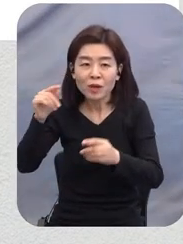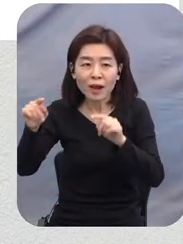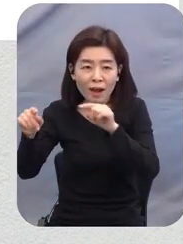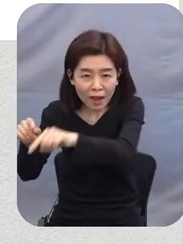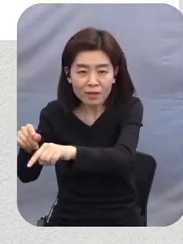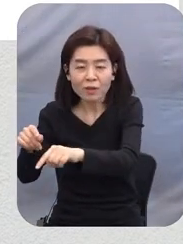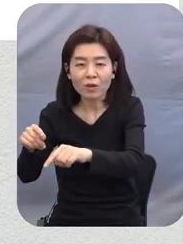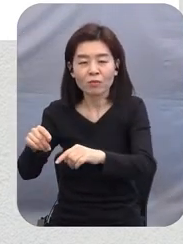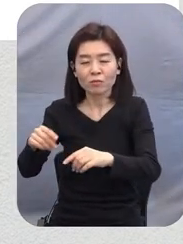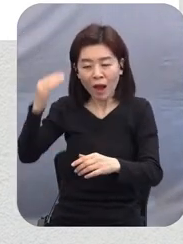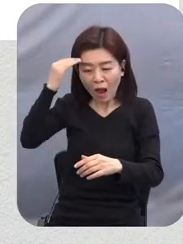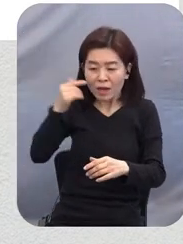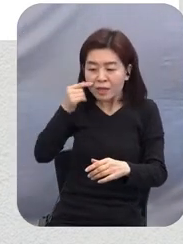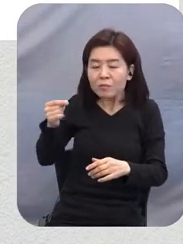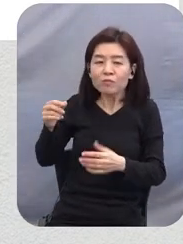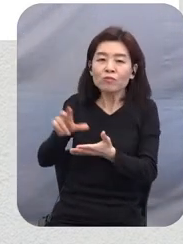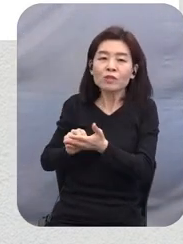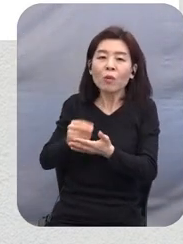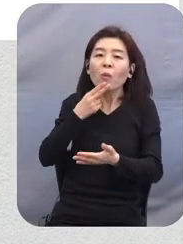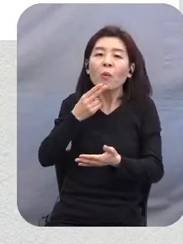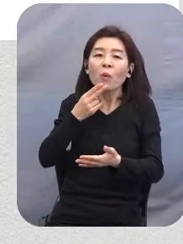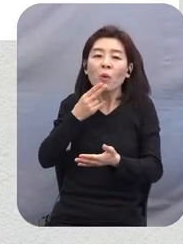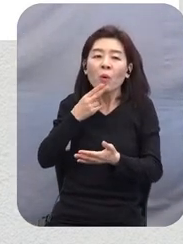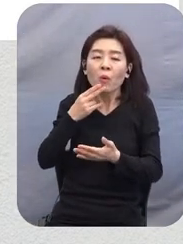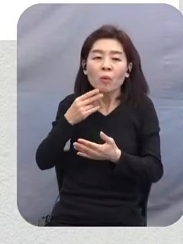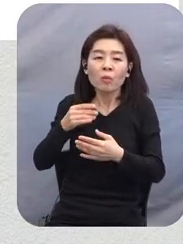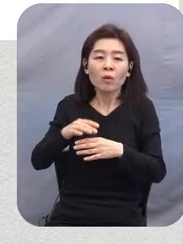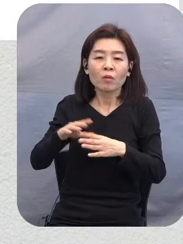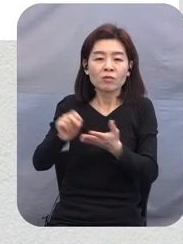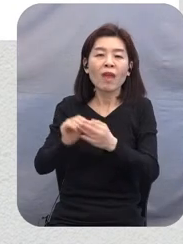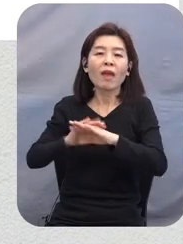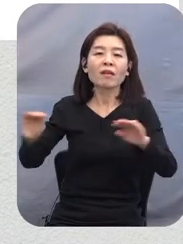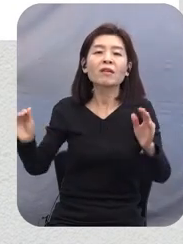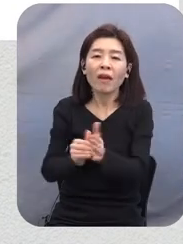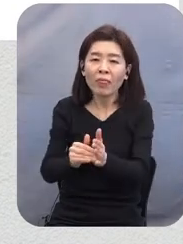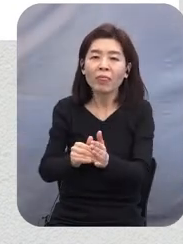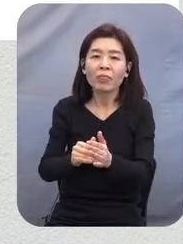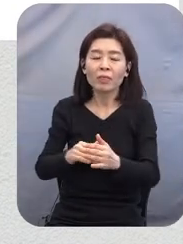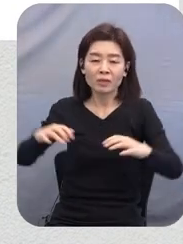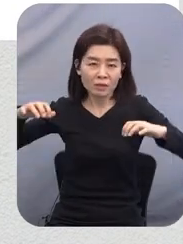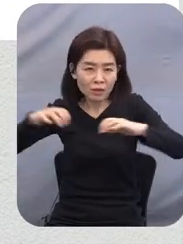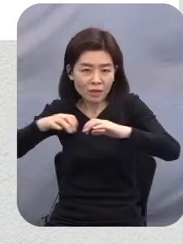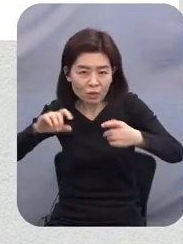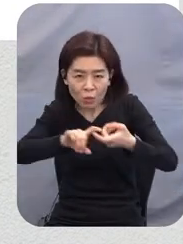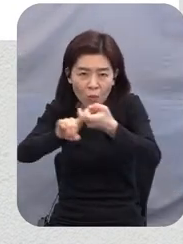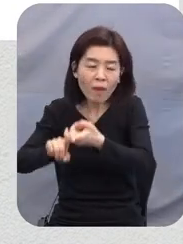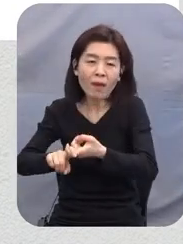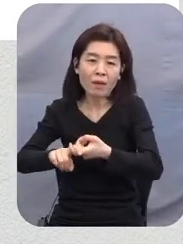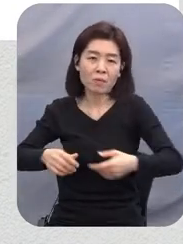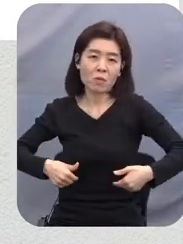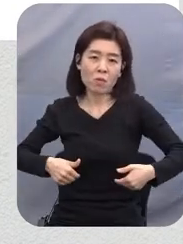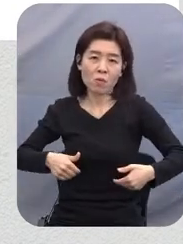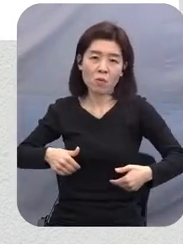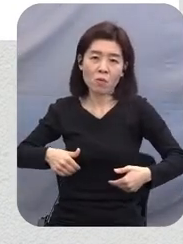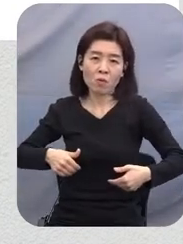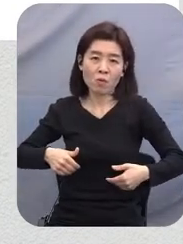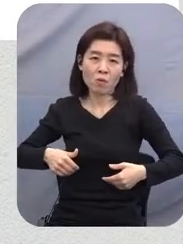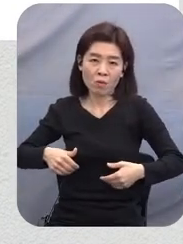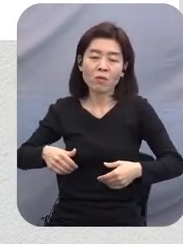없다. 약한 고리는 이제 다 채워졌다. 전쟁 동맹을 완성하십시오. 이렇게 간